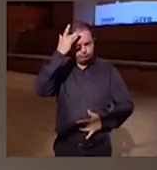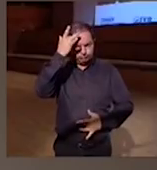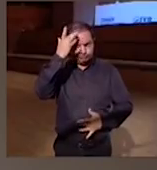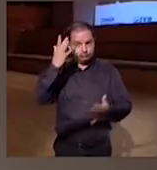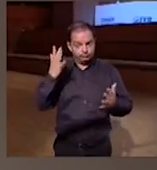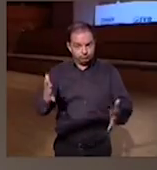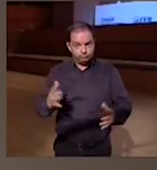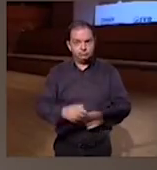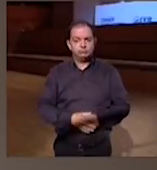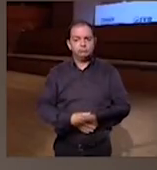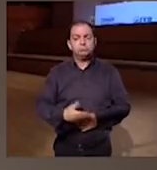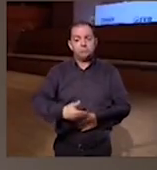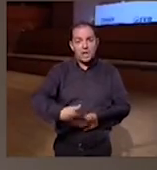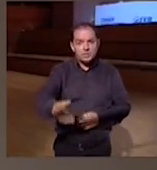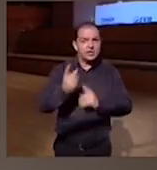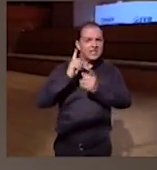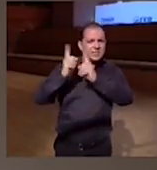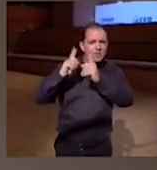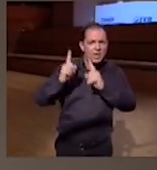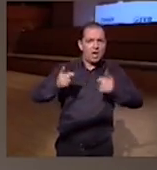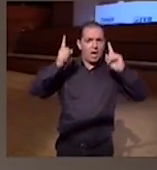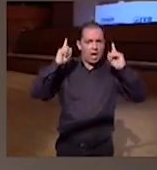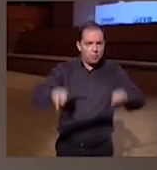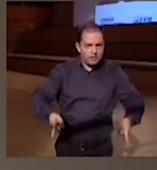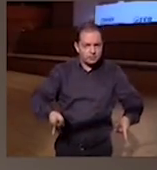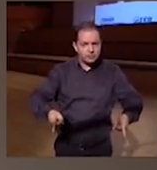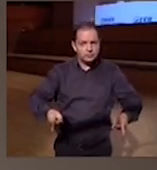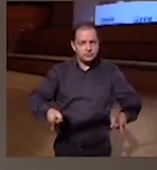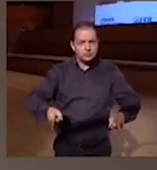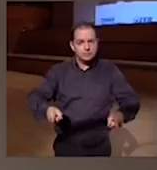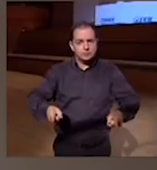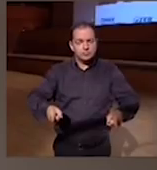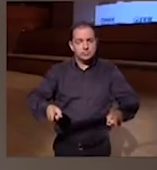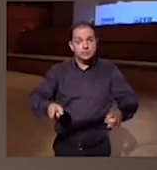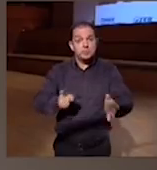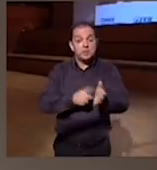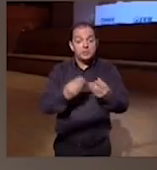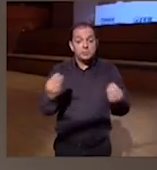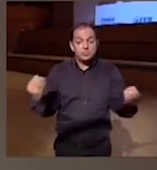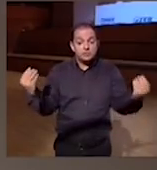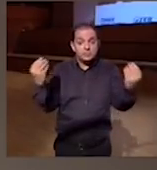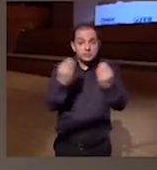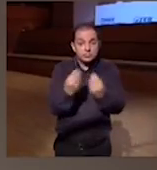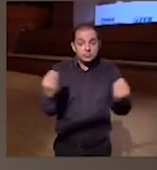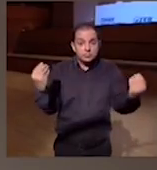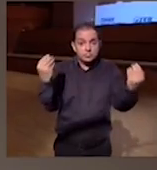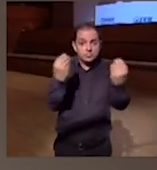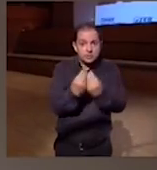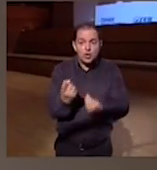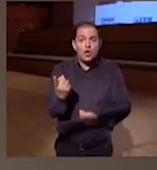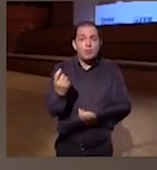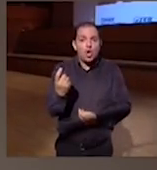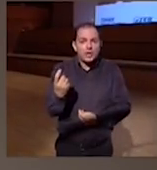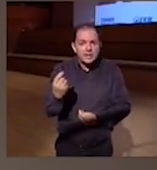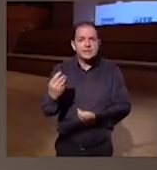οι αποφάσεις τις οποίες θα καταλήξουμε πρέπει να ανταποκρίνονται στις προκλήσεις και στις ανάγκες της